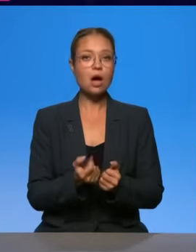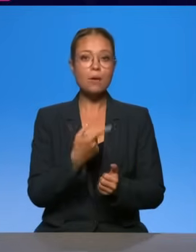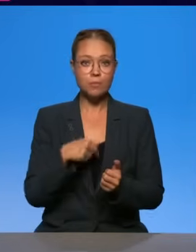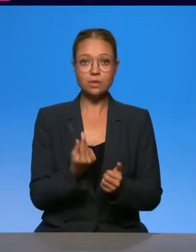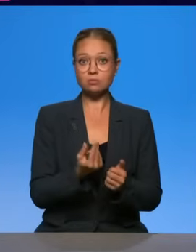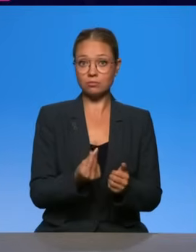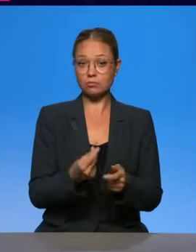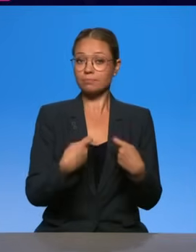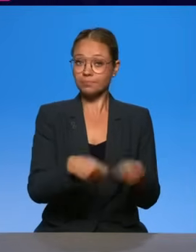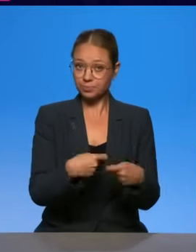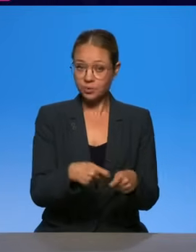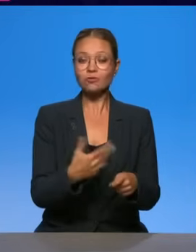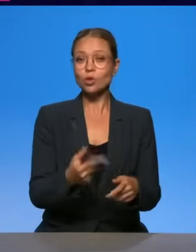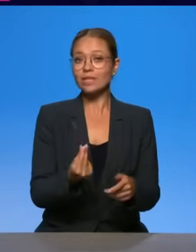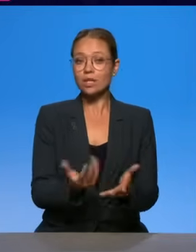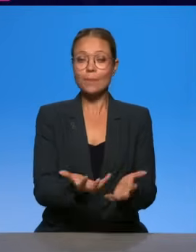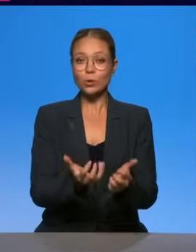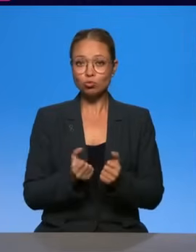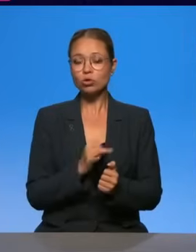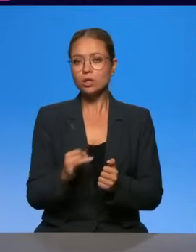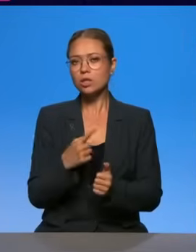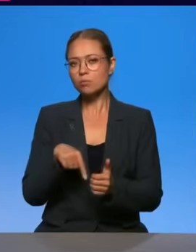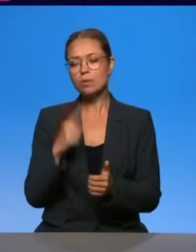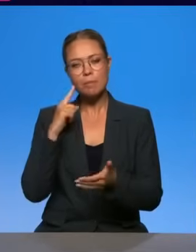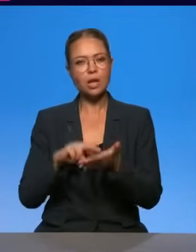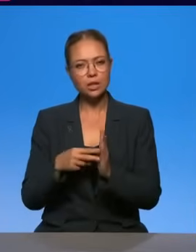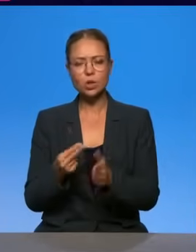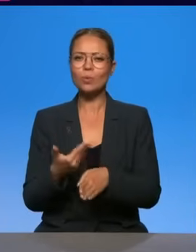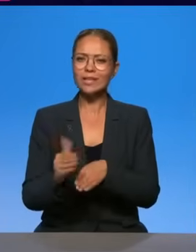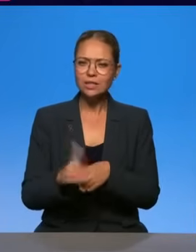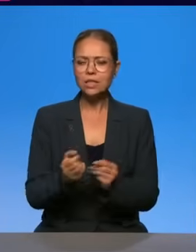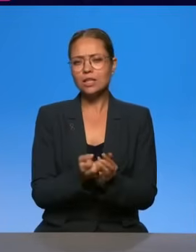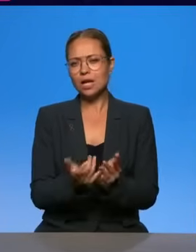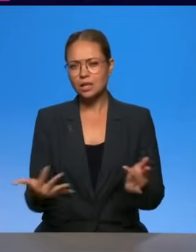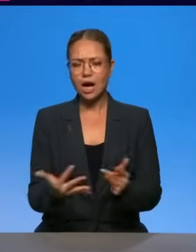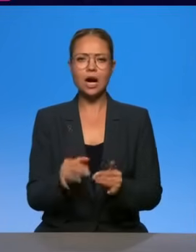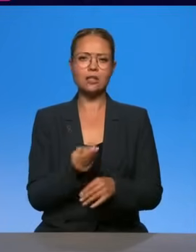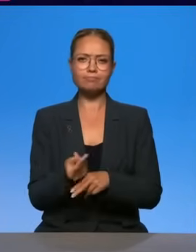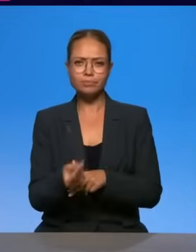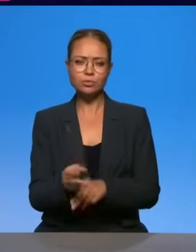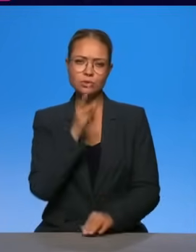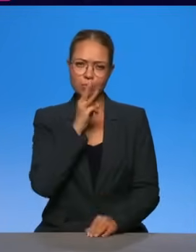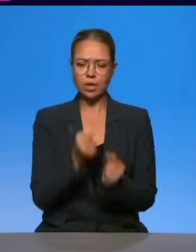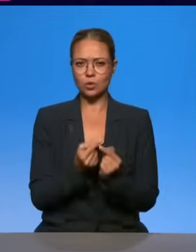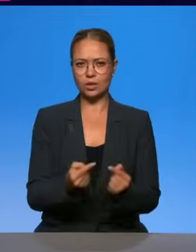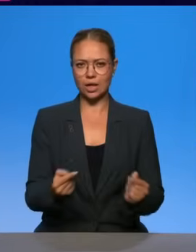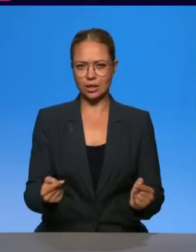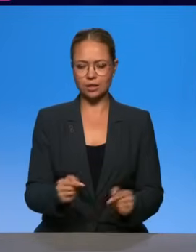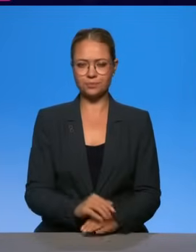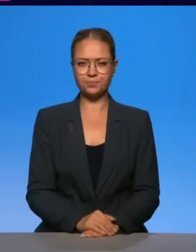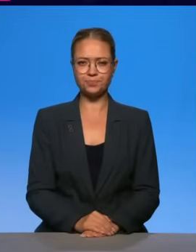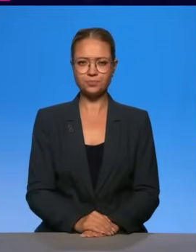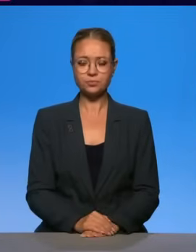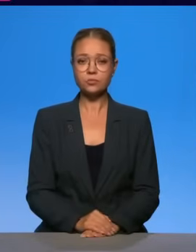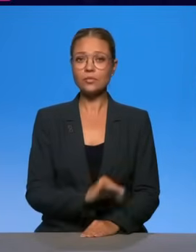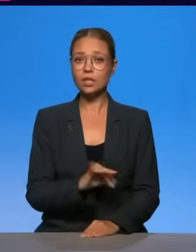сложного нету. Соответственно, какие-то кредиты брать. Ну и нести текущие расходы, которые заложены в бюджете этого года. По итогам